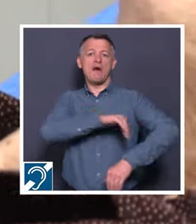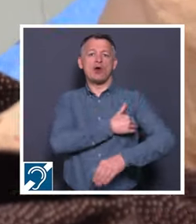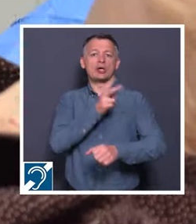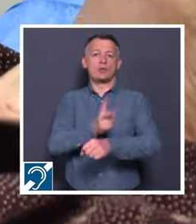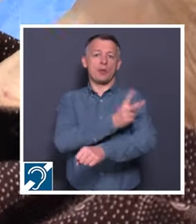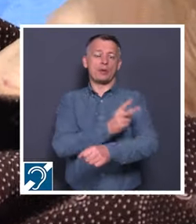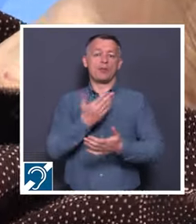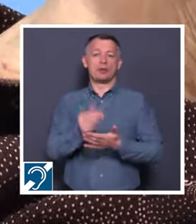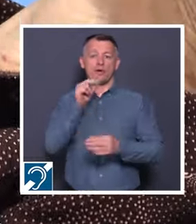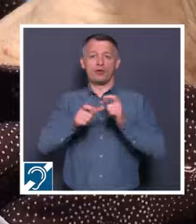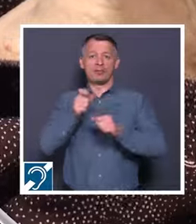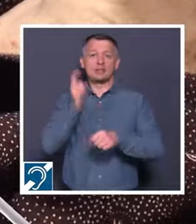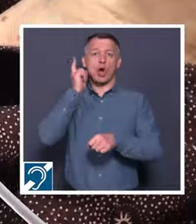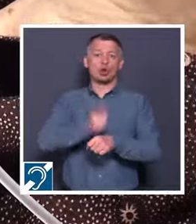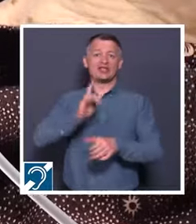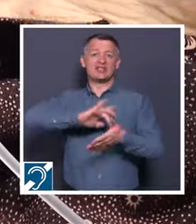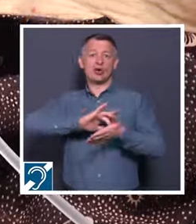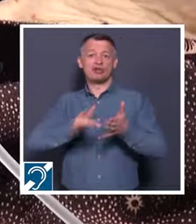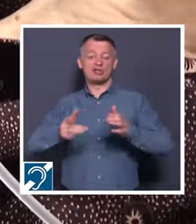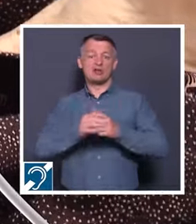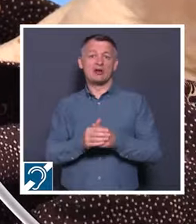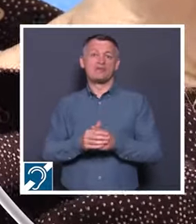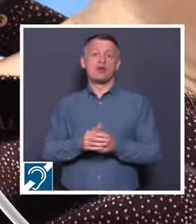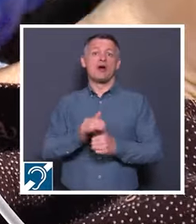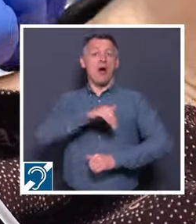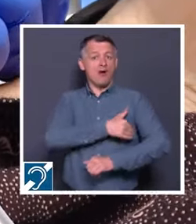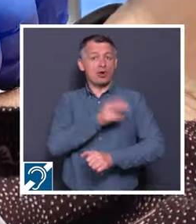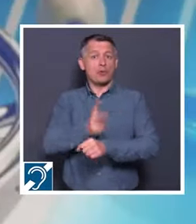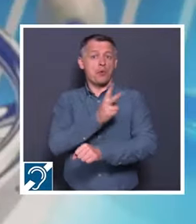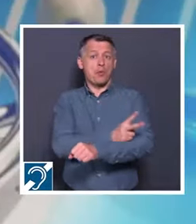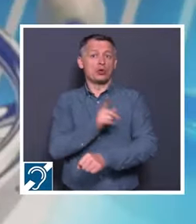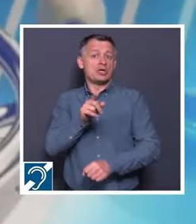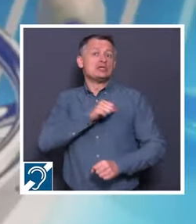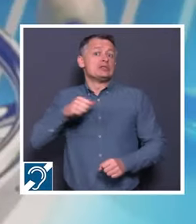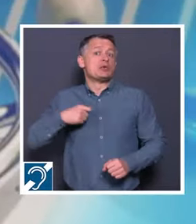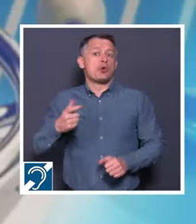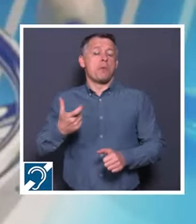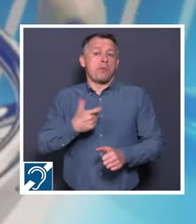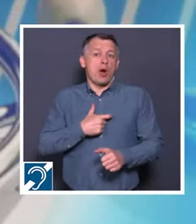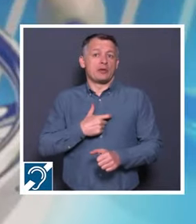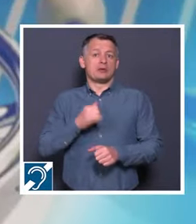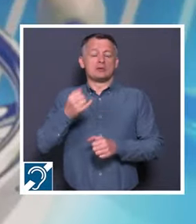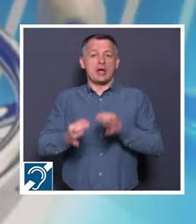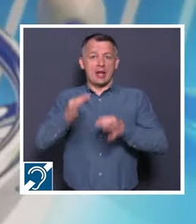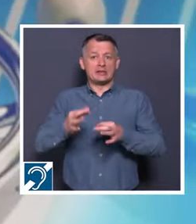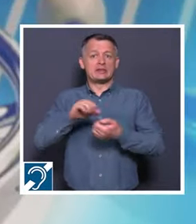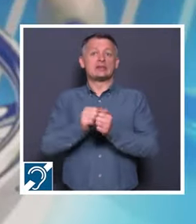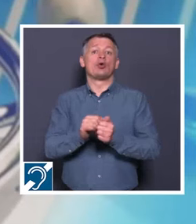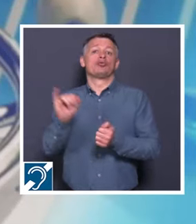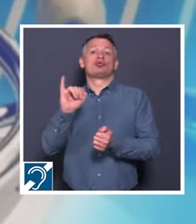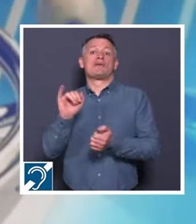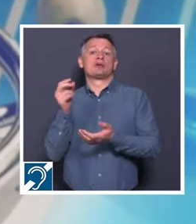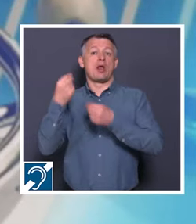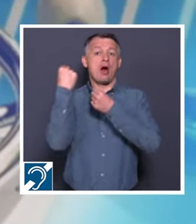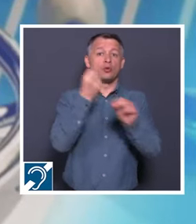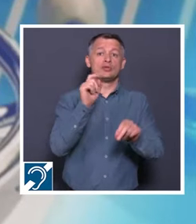vedere că vorbim de ordonanță de urgență, avocatul poporului ori se poate autosesiza, ori poate fi sesizat pe acest domeniu. Să vedem